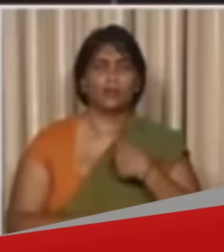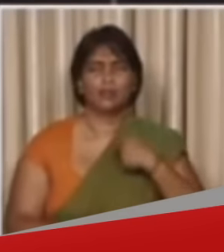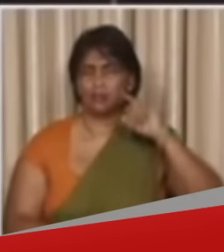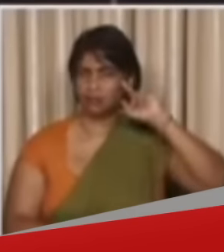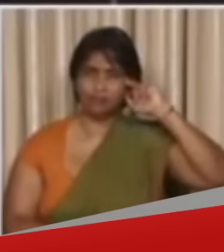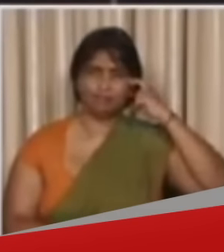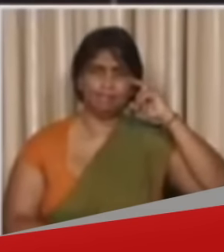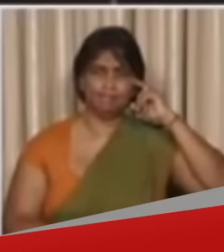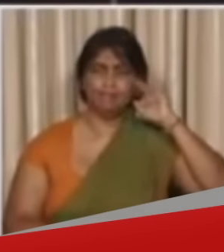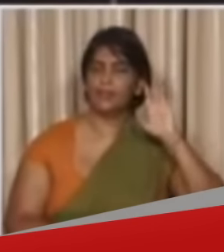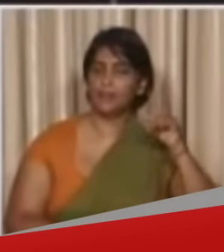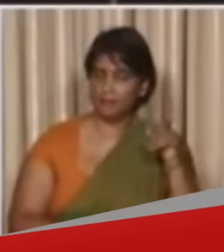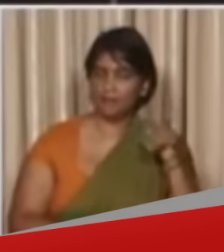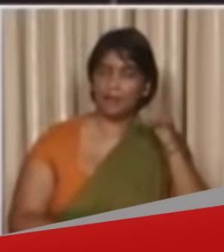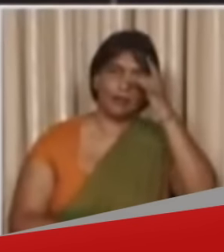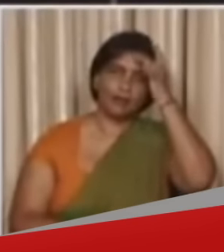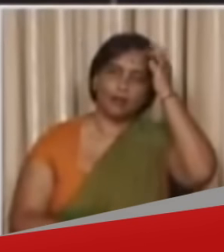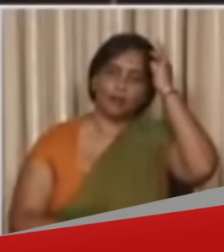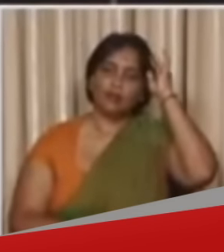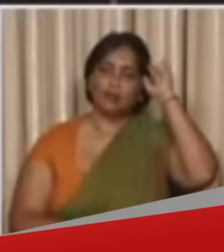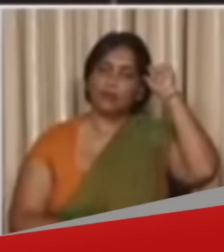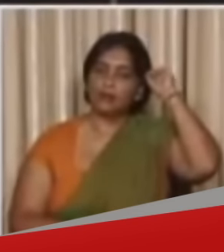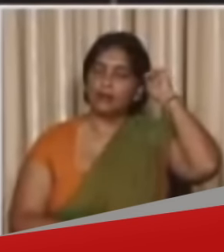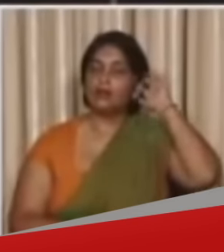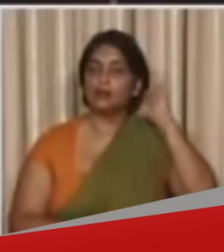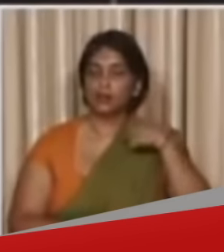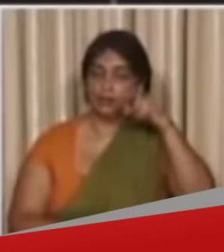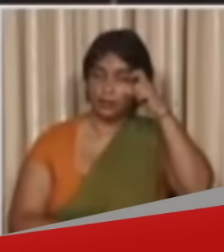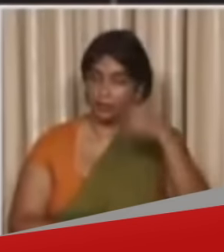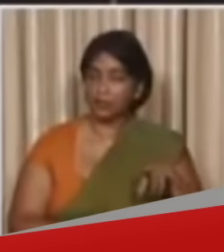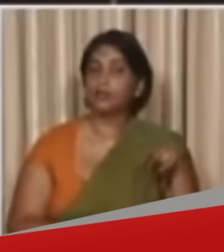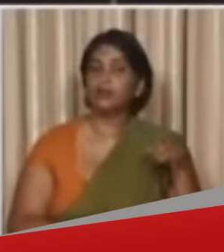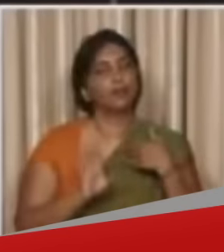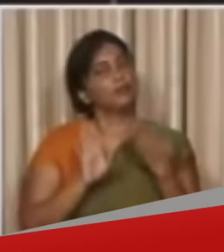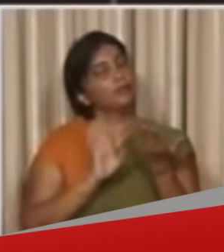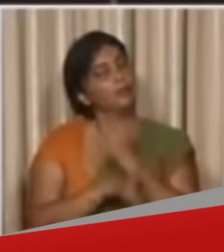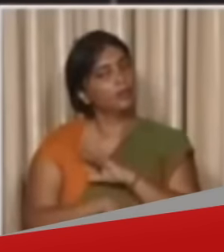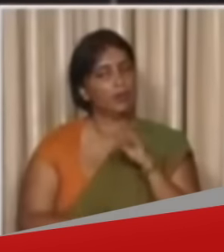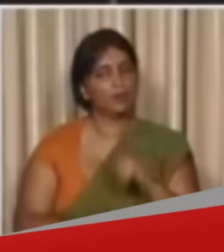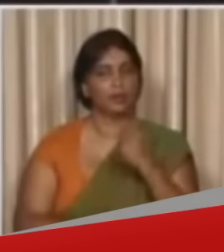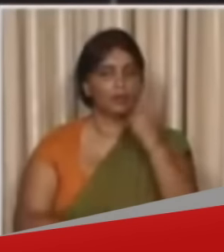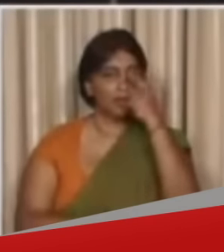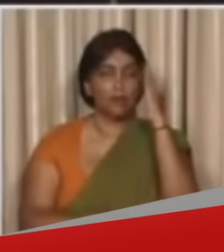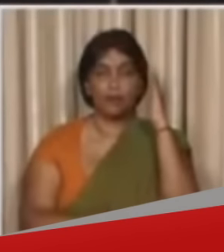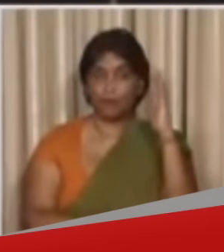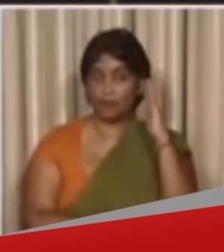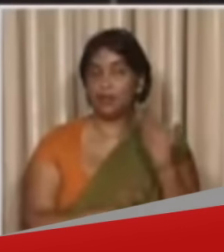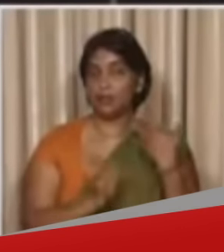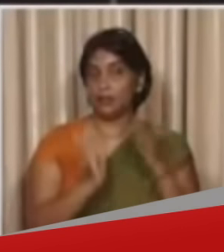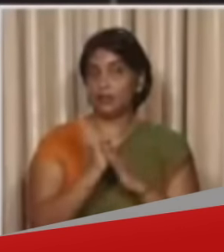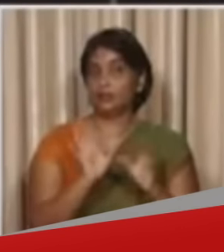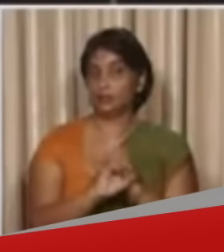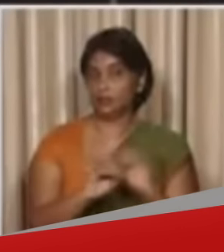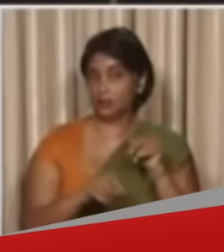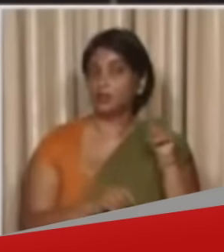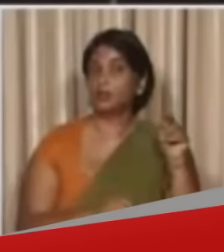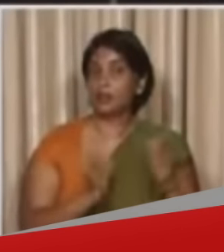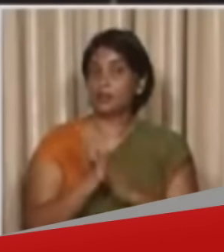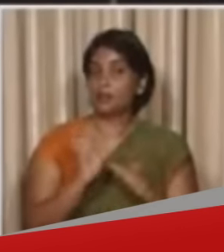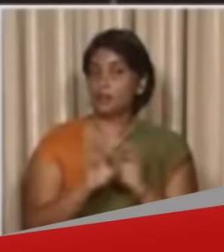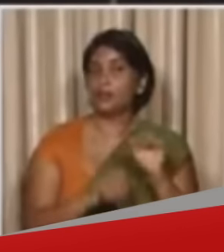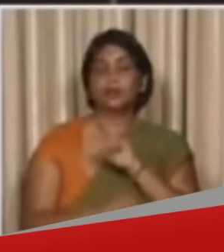කනස්සල්ලකින්. ඒකට හේතුව තමයි අපි දැක්කා පසුගියදා අගරදු ගුරුතුමාගේ මාධ්‍ය හමුව. එතුමා මාධ්‍ය